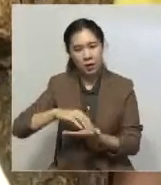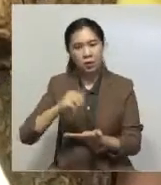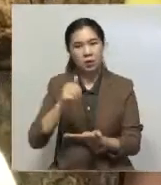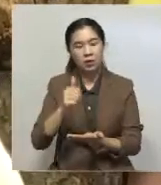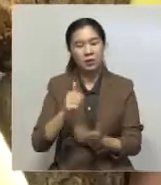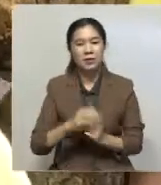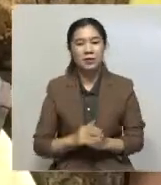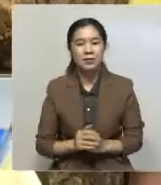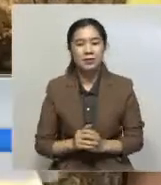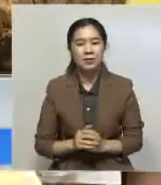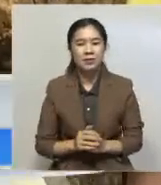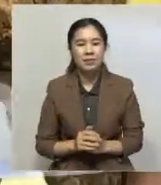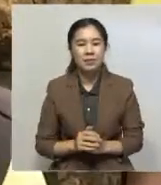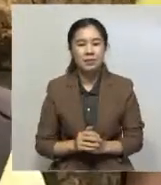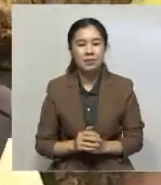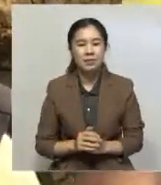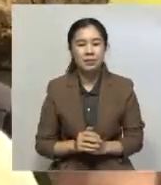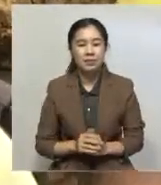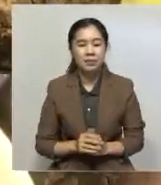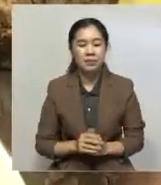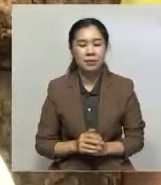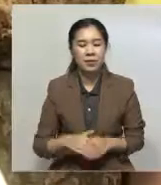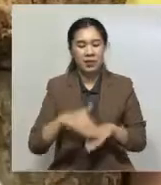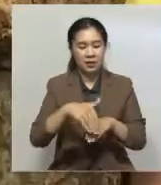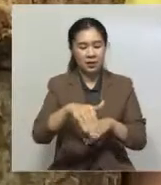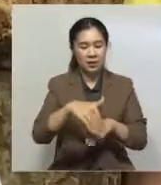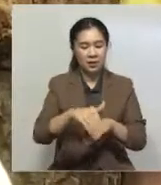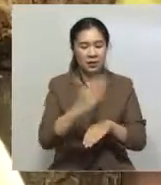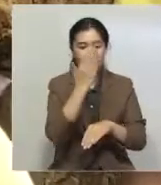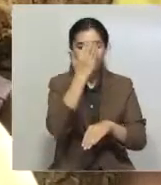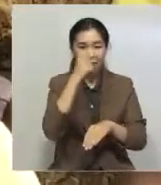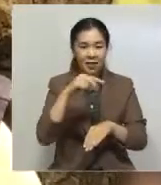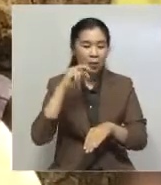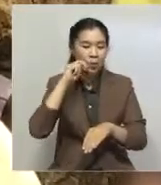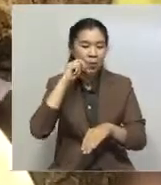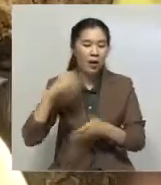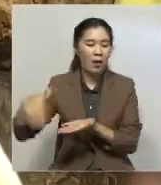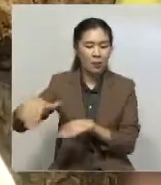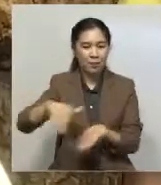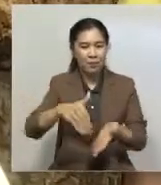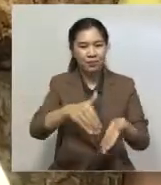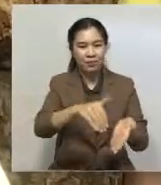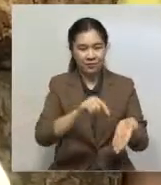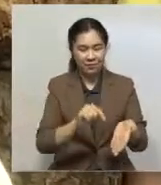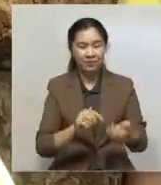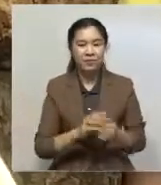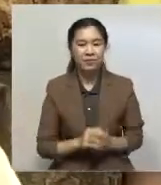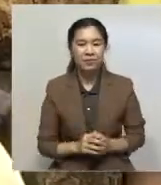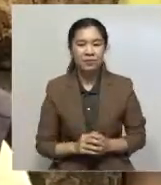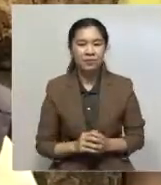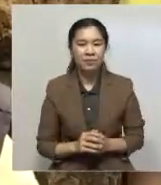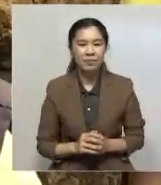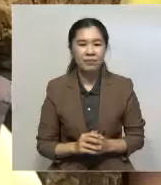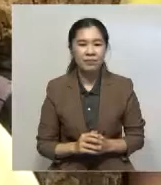องจริงๆแล้วเนี่ยที่อยู่หน้าติดแม่น้ำเนี่ยเราเองยังไม่มีเลยนะคะแล้วคนที่เข้าร่วมโครงการเนี่ยเราก็สเปคไว้ว่